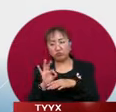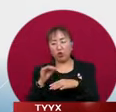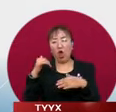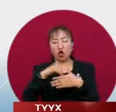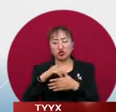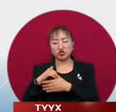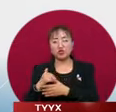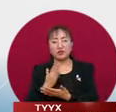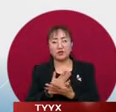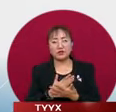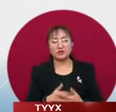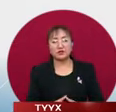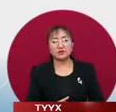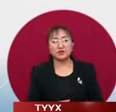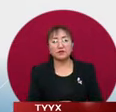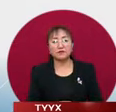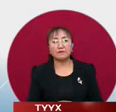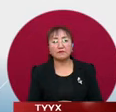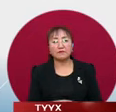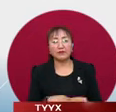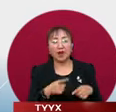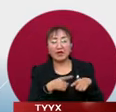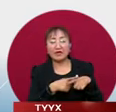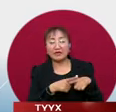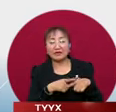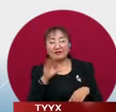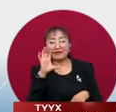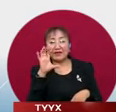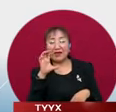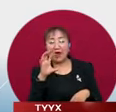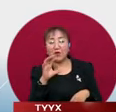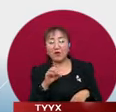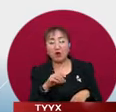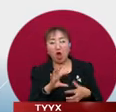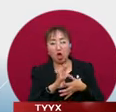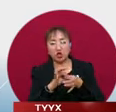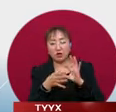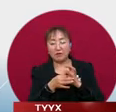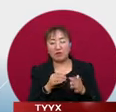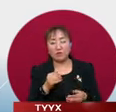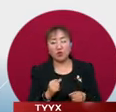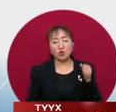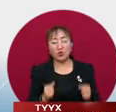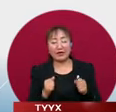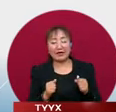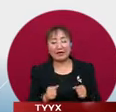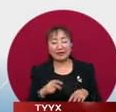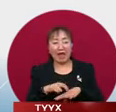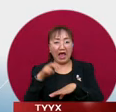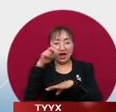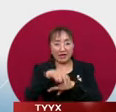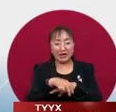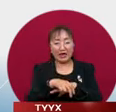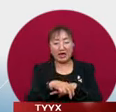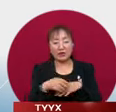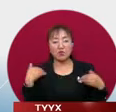За Эртний Грект бол 5 төрлийн олимпийн наадам болдог байсан байна. Гүйлт, харайлт, бүх байрлах, зээрэнцэг шидэх,